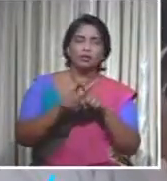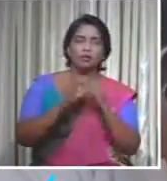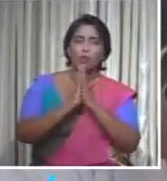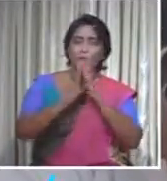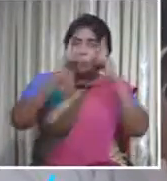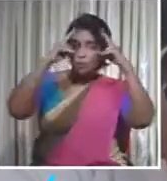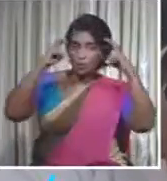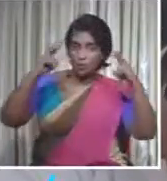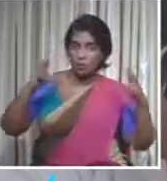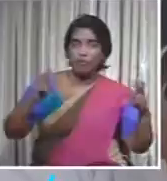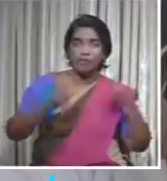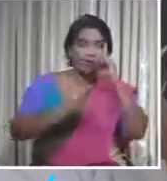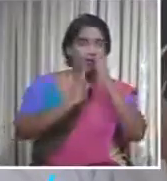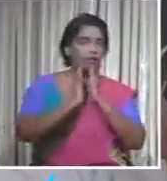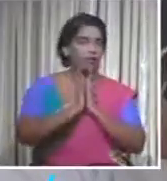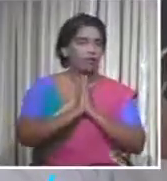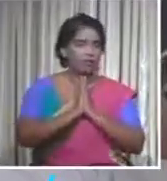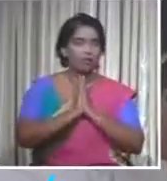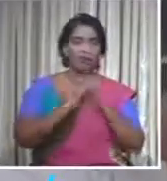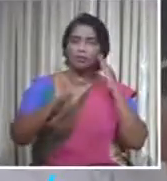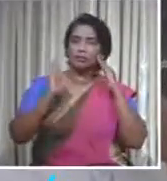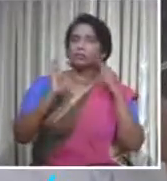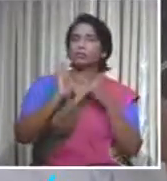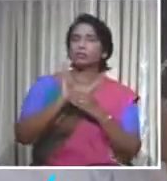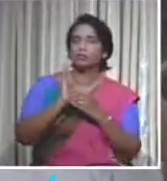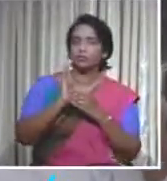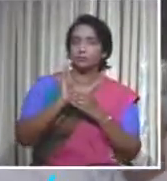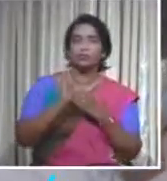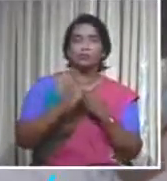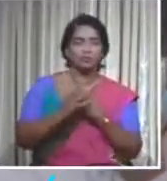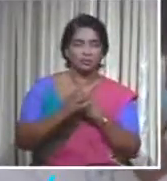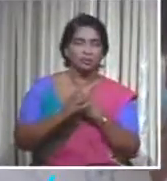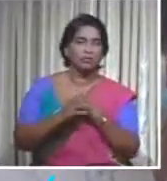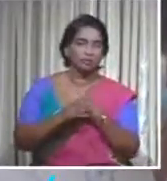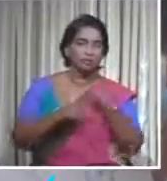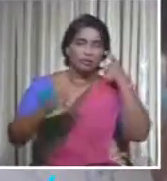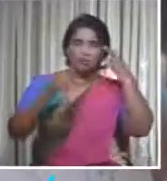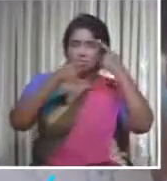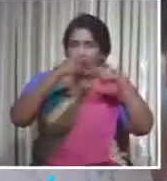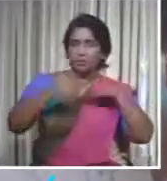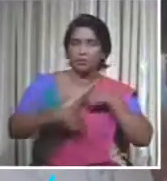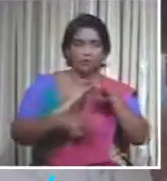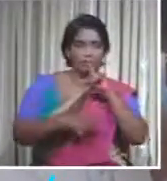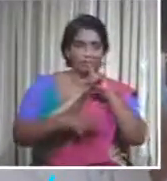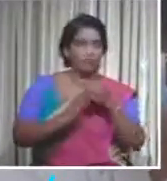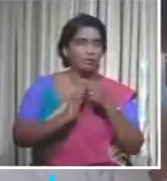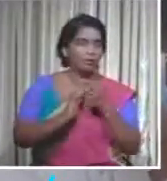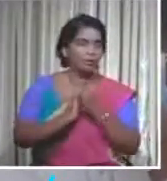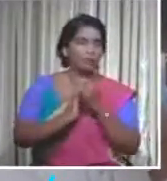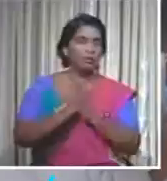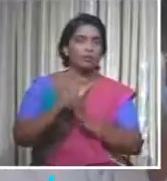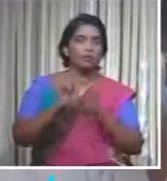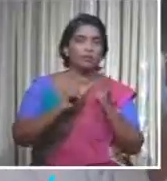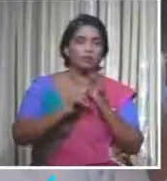तुयपा विडय नान सब विडय कूर वो गौरव अमचरवे तुम्हें